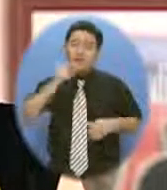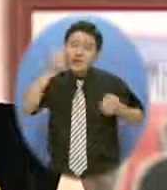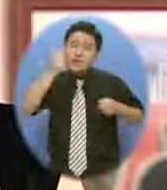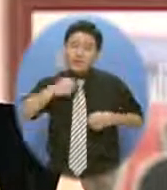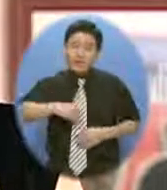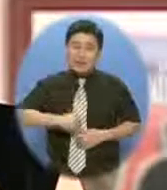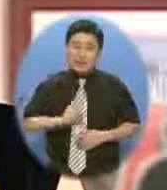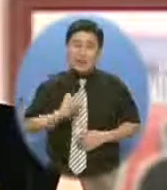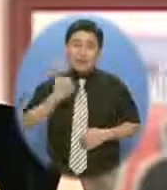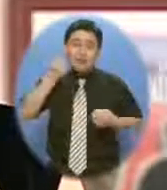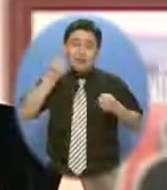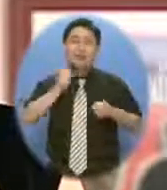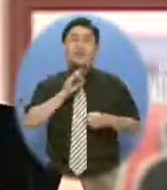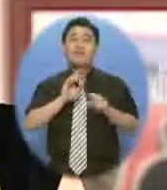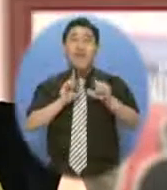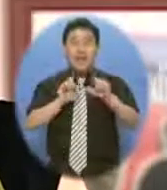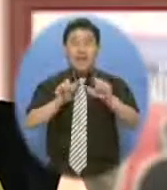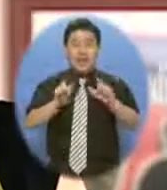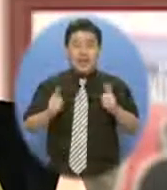자신의 춤뿐만 아니라